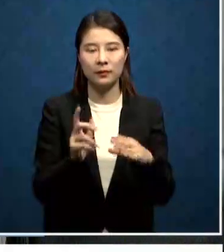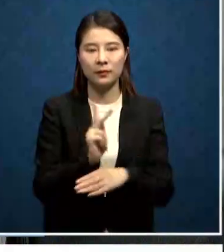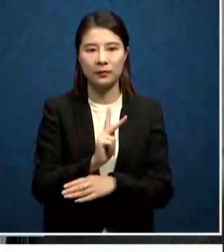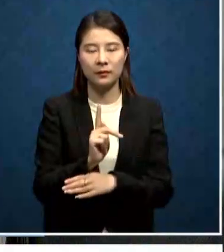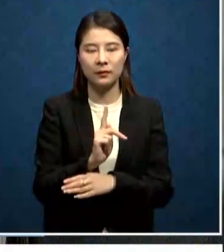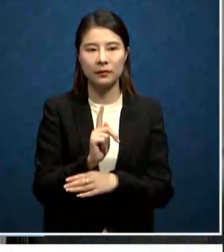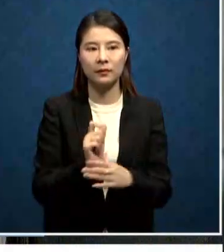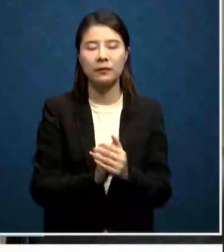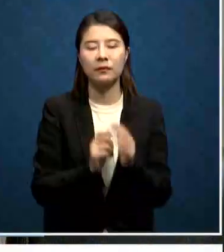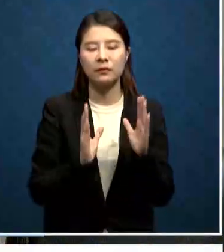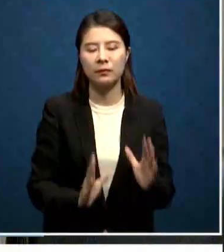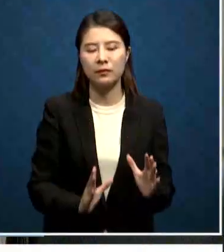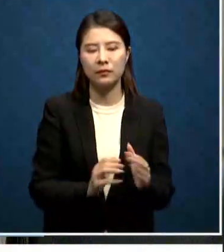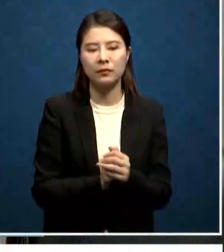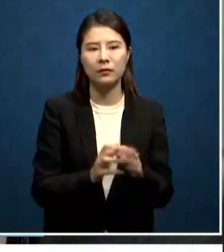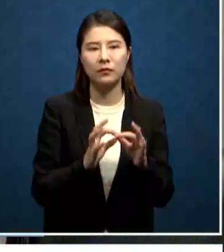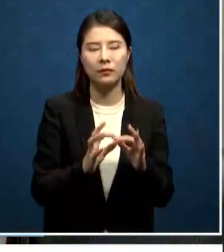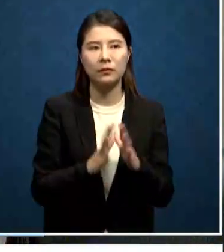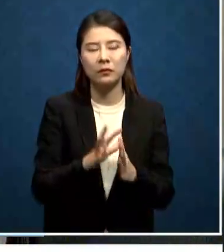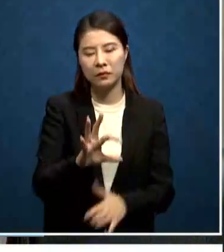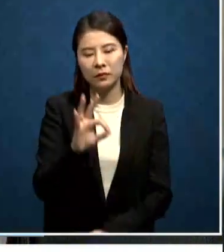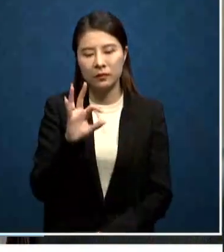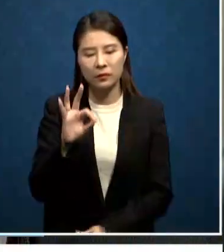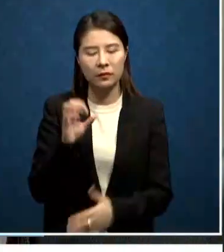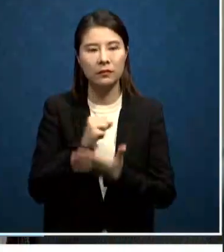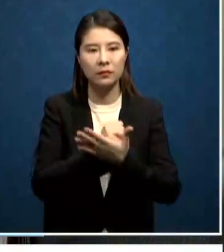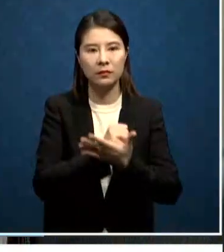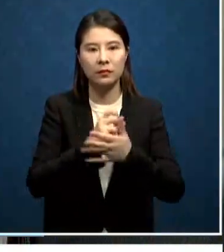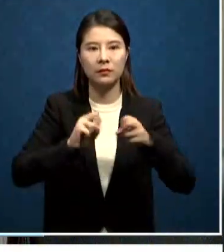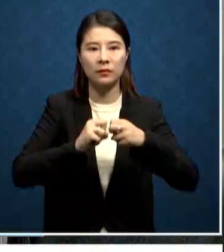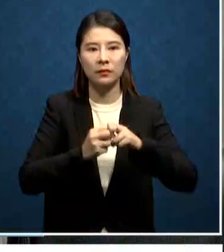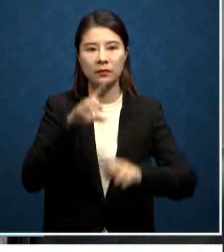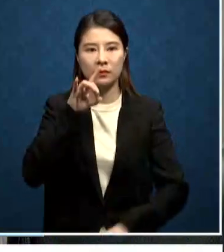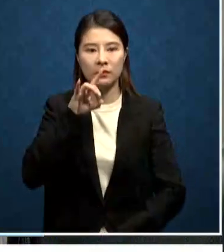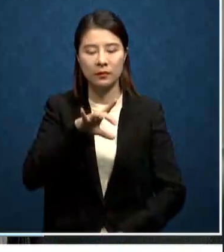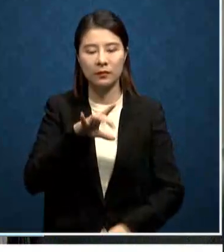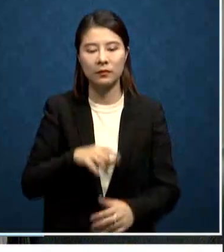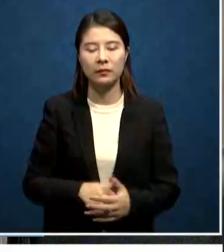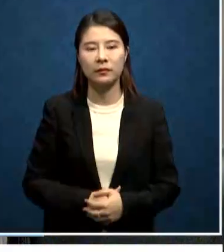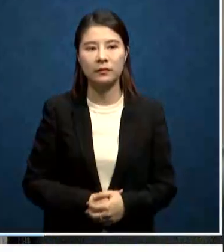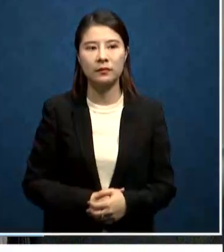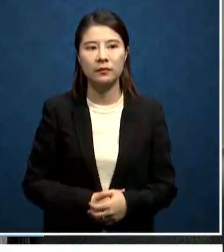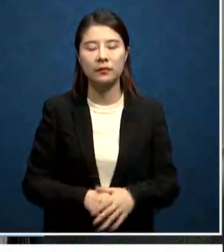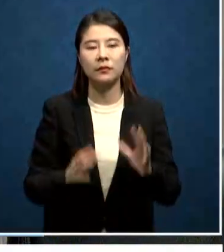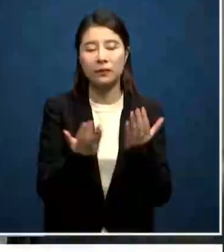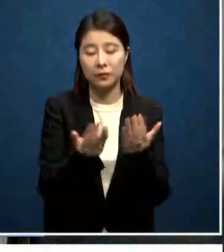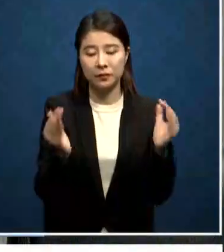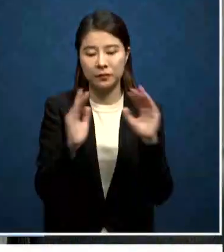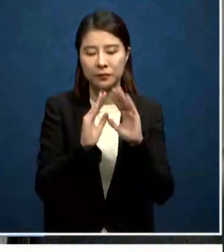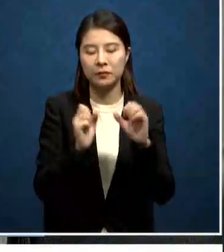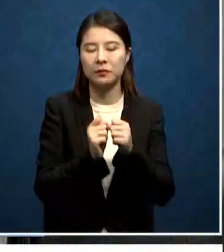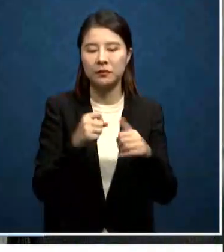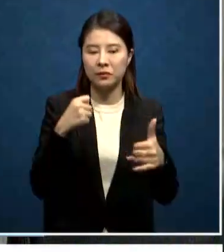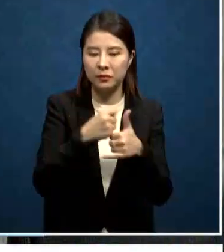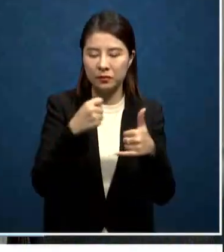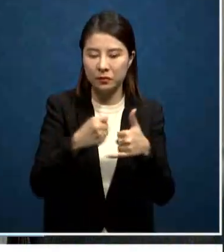สาธารณบุคคลการขจัดการเลือกปฏิบัติและการแก้ไขปัญหาความรุนแรง ในครอบครัวรวมทั้ง